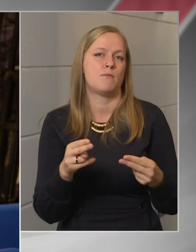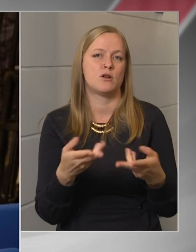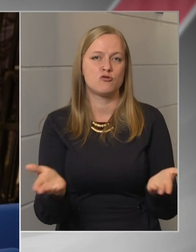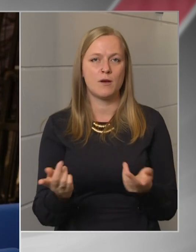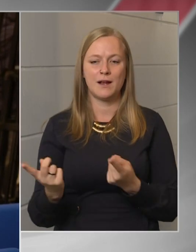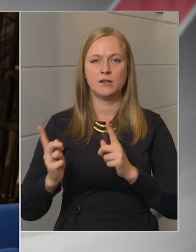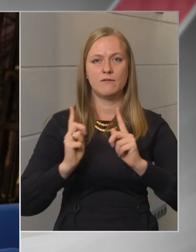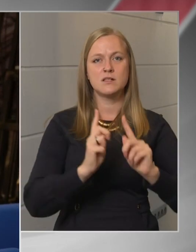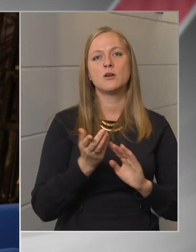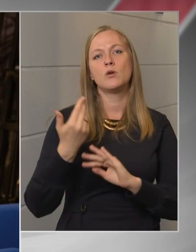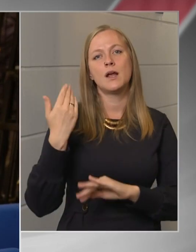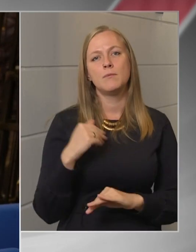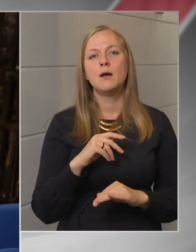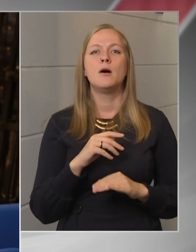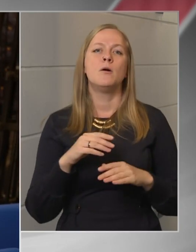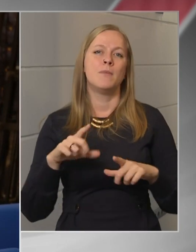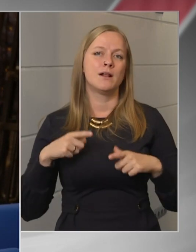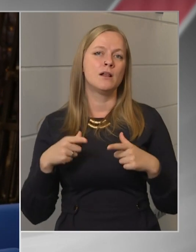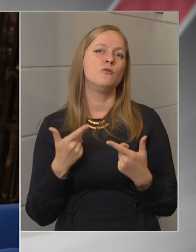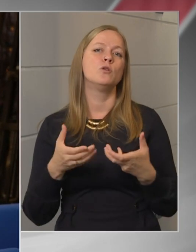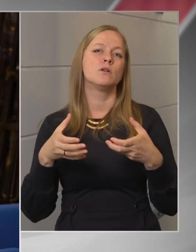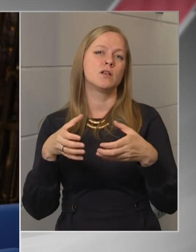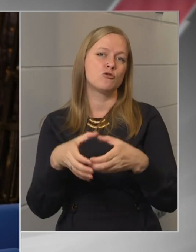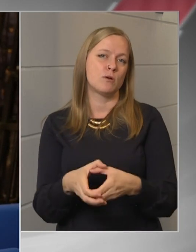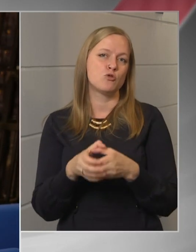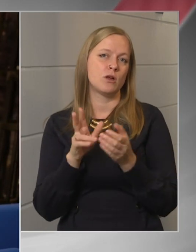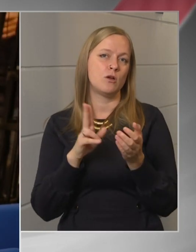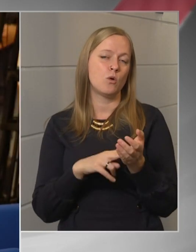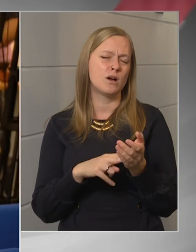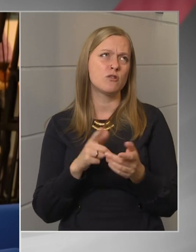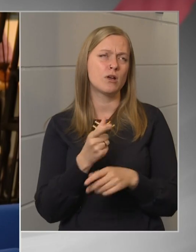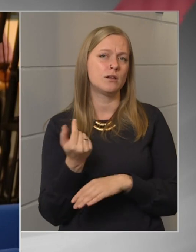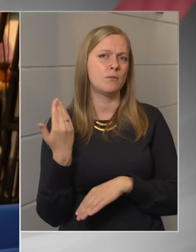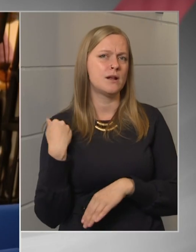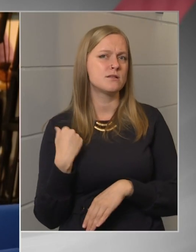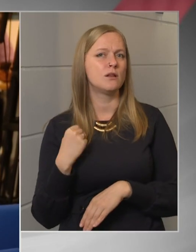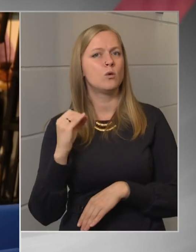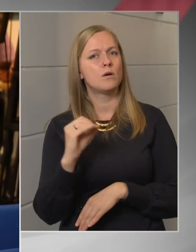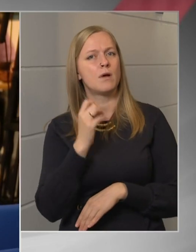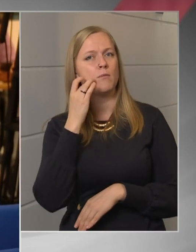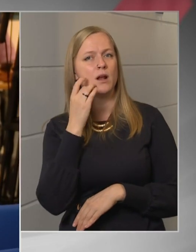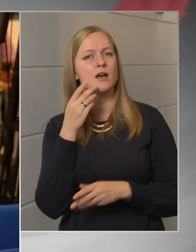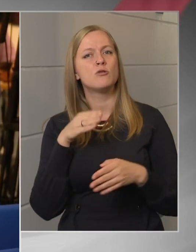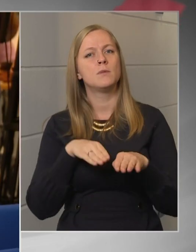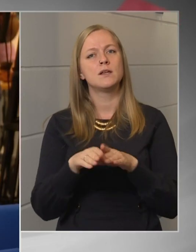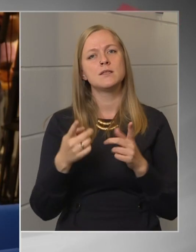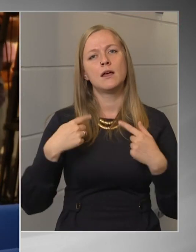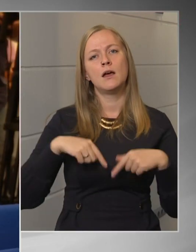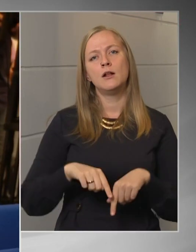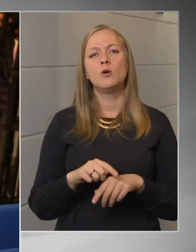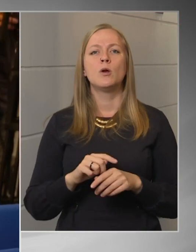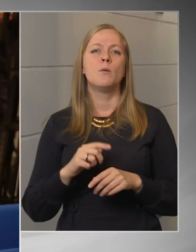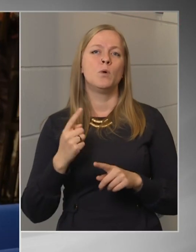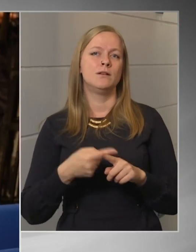a korábban meglevő kisebbségi jogokat. És azt hiszem két nappal ezelőtt Orbán Balázs, a miniszterelnök politikai